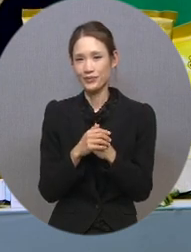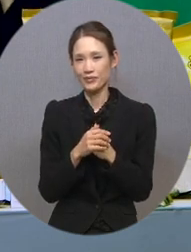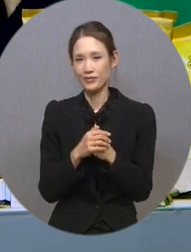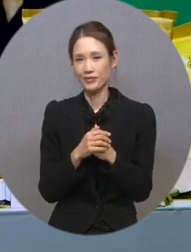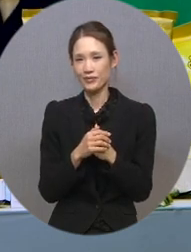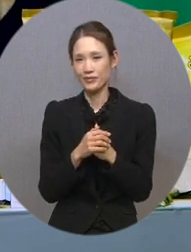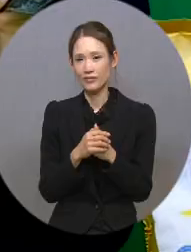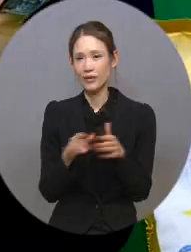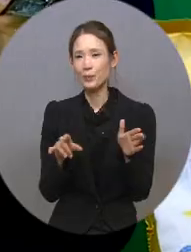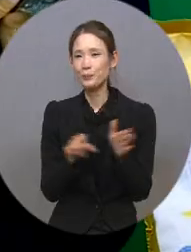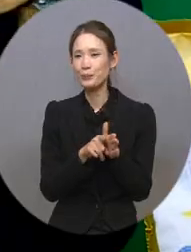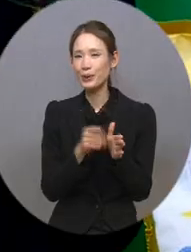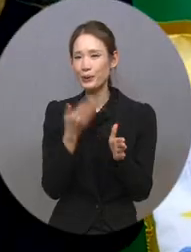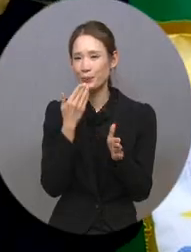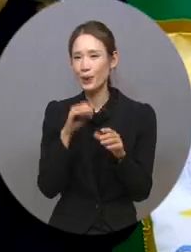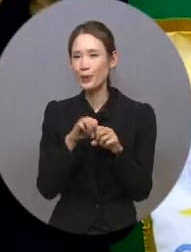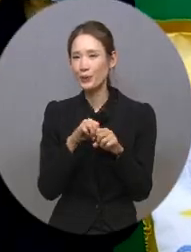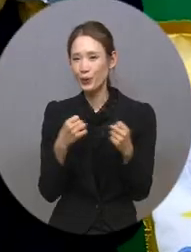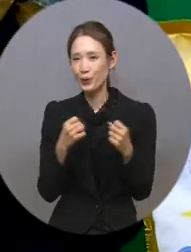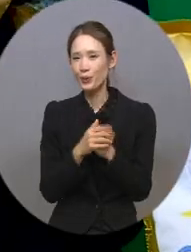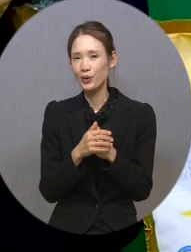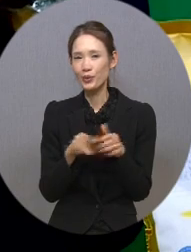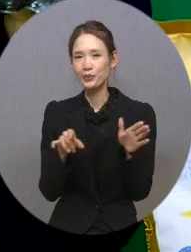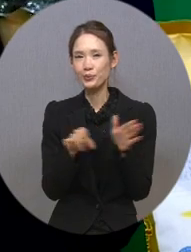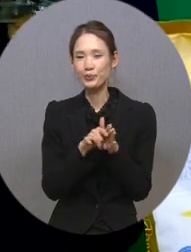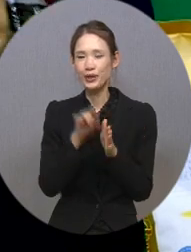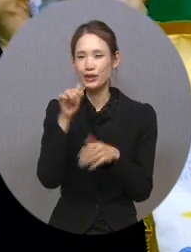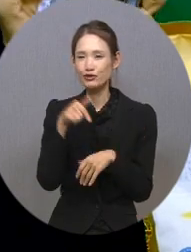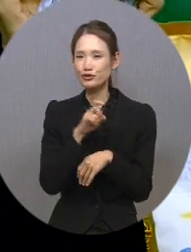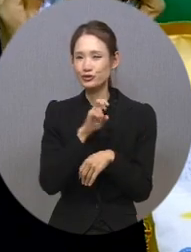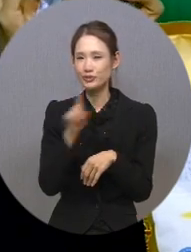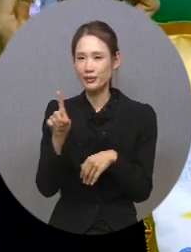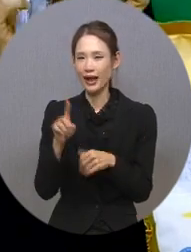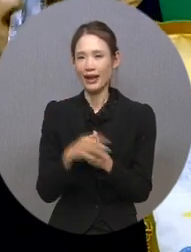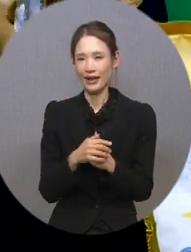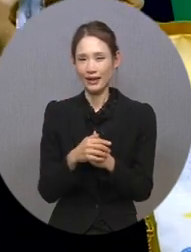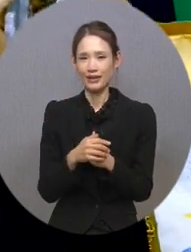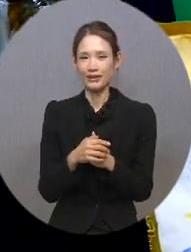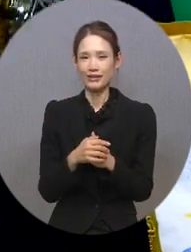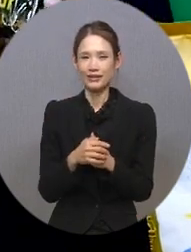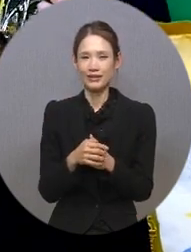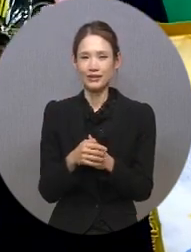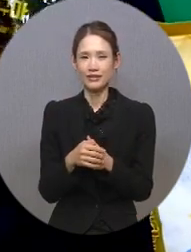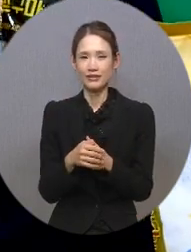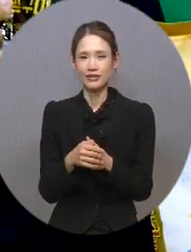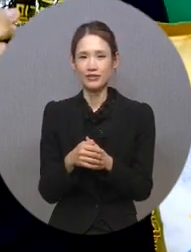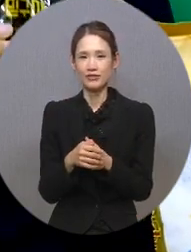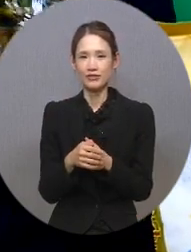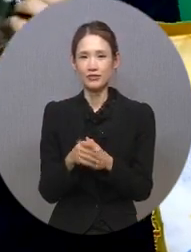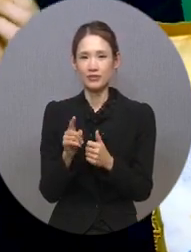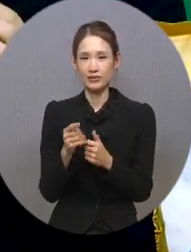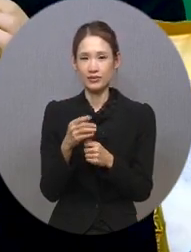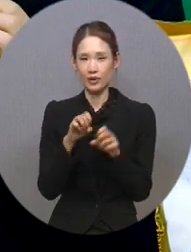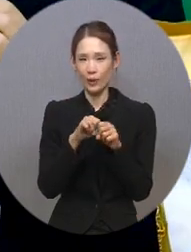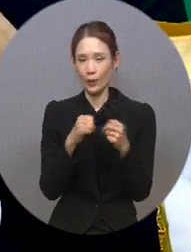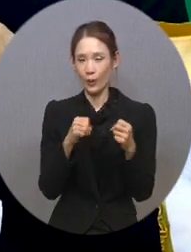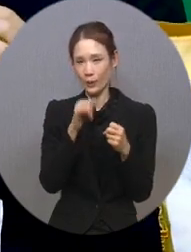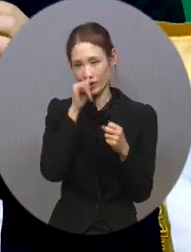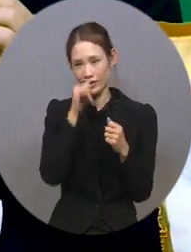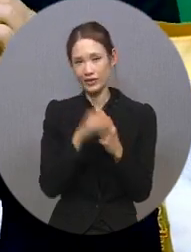단순하네. 믿고 먹는 고구마라서 믿구마. 믿구마. 믿구마. 진짜 이것도 고구마